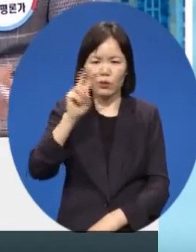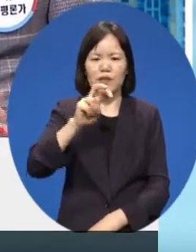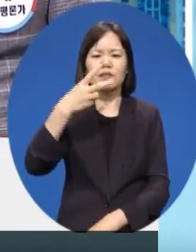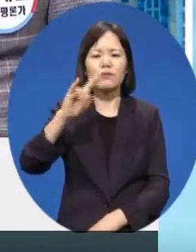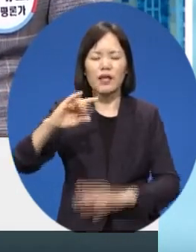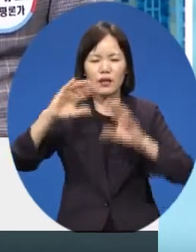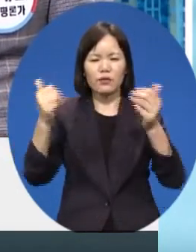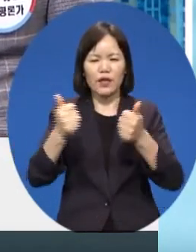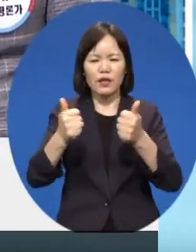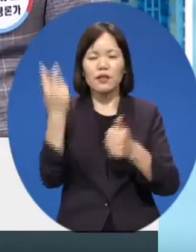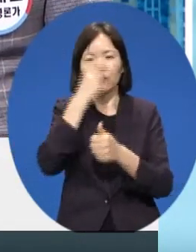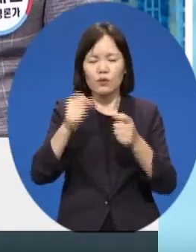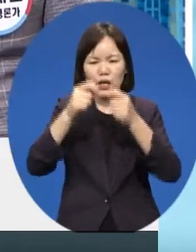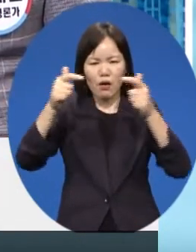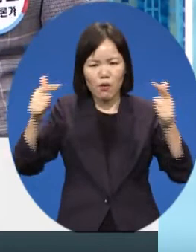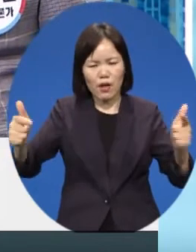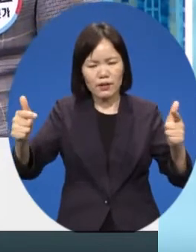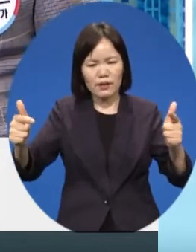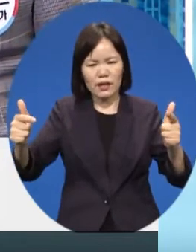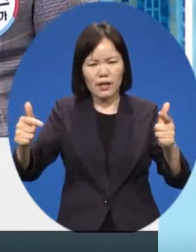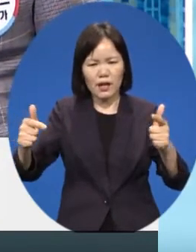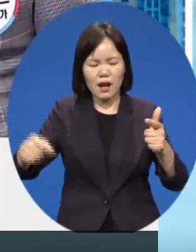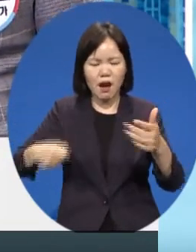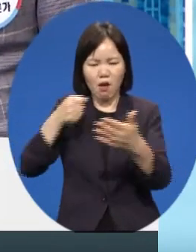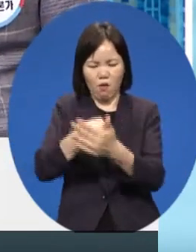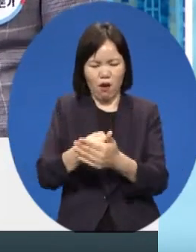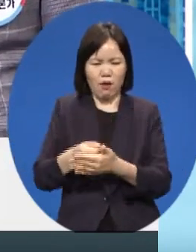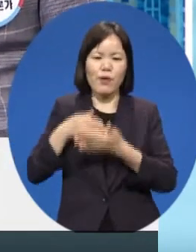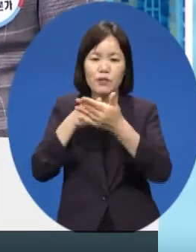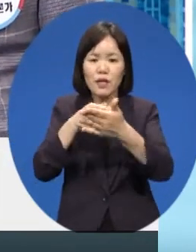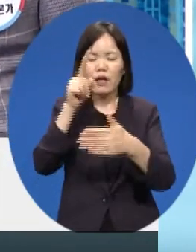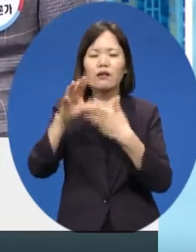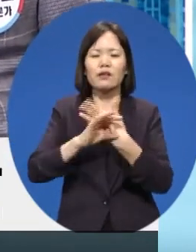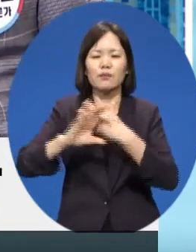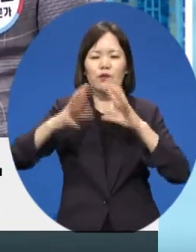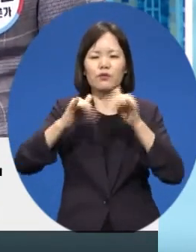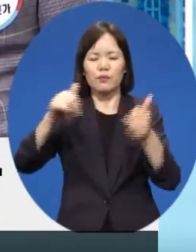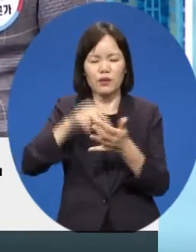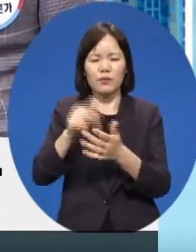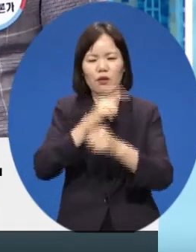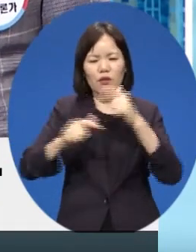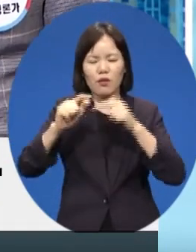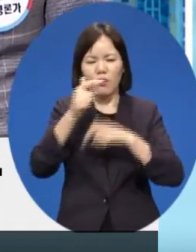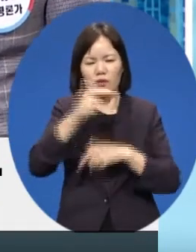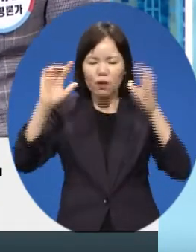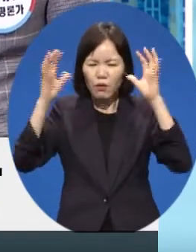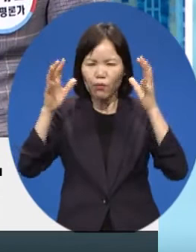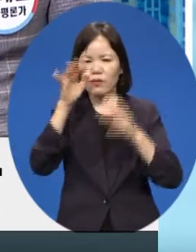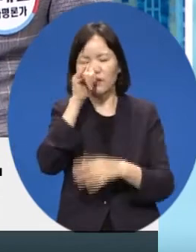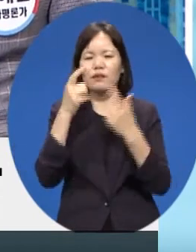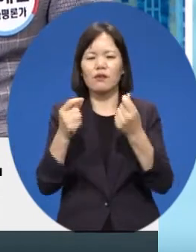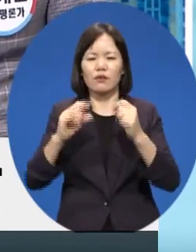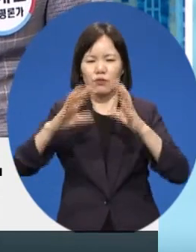조사를 더 확장 하자 이런 식의 과감한 제안을 한다면 국민들이 훨씬 더 큰 박수를 쳐 줄 거라고 생각하고 일단 국민의